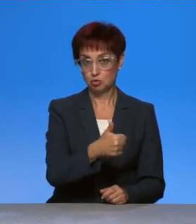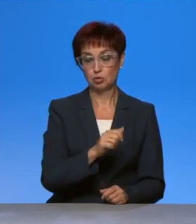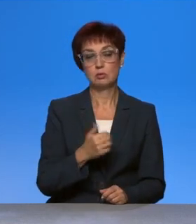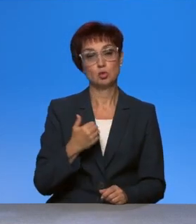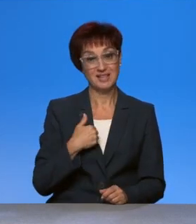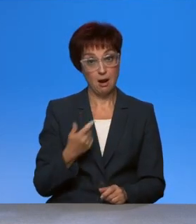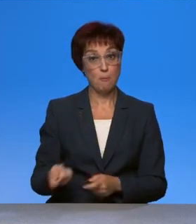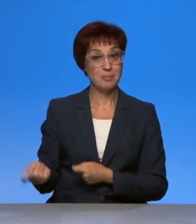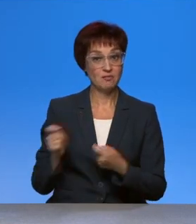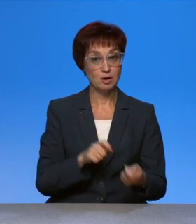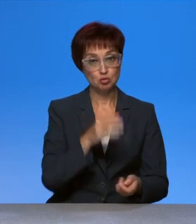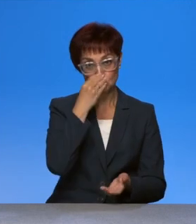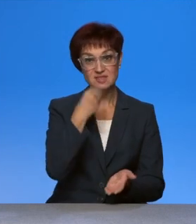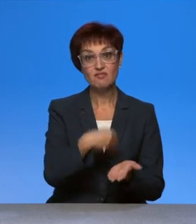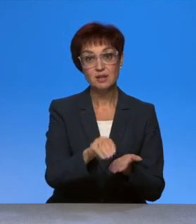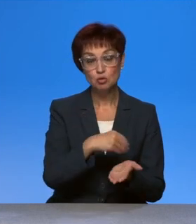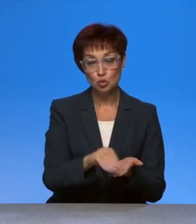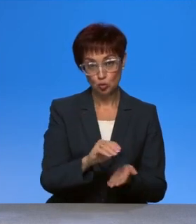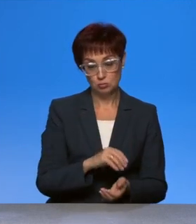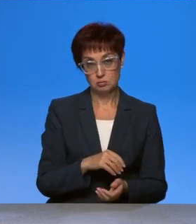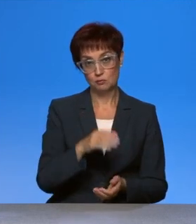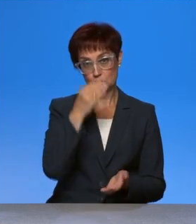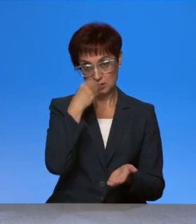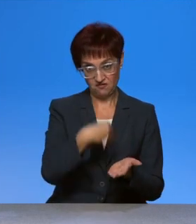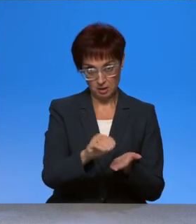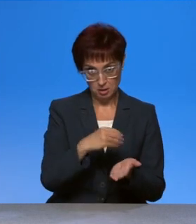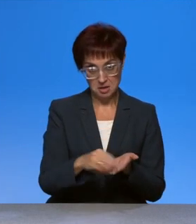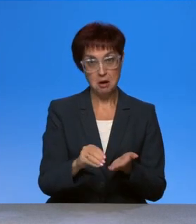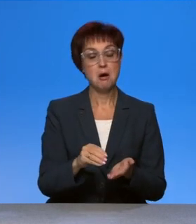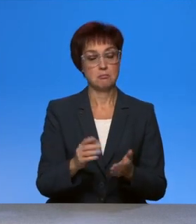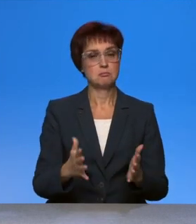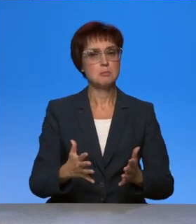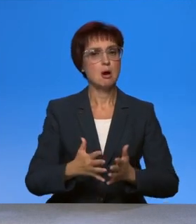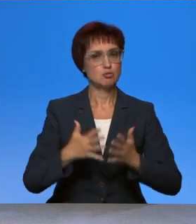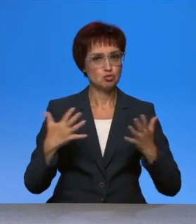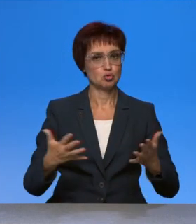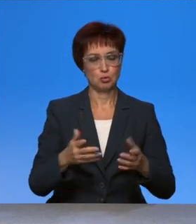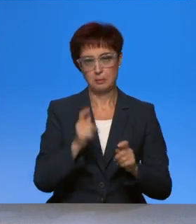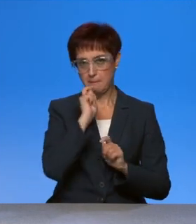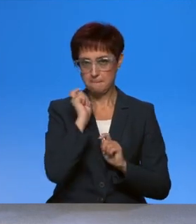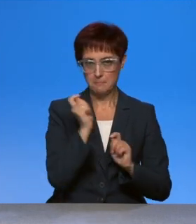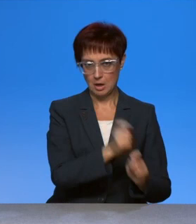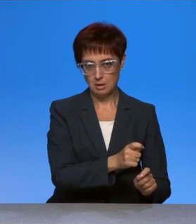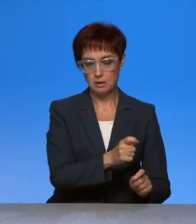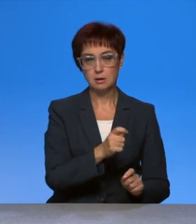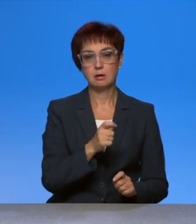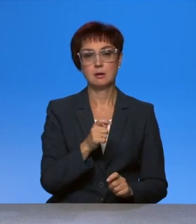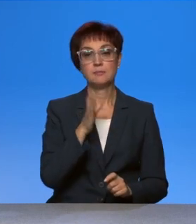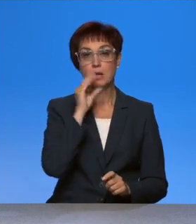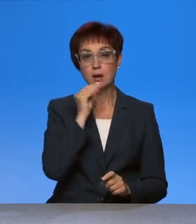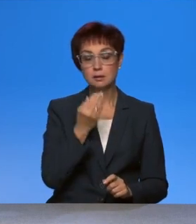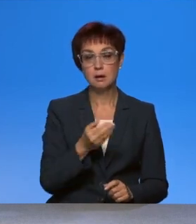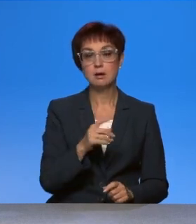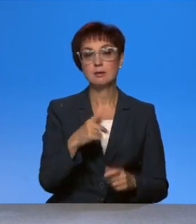Без свиньи никак. Свинья – это большой подарок. Mm-hmm. И во время инициации или во время свадьбы. Живую. Живую,